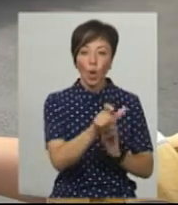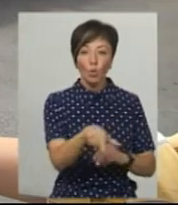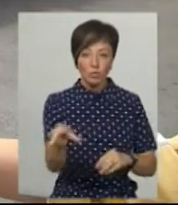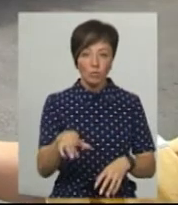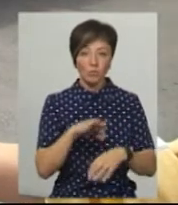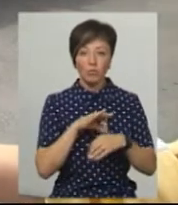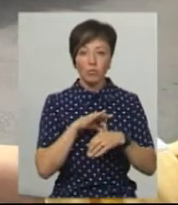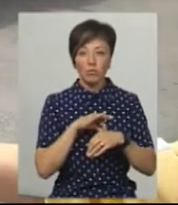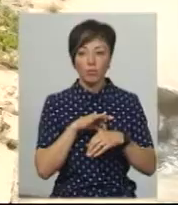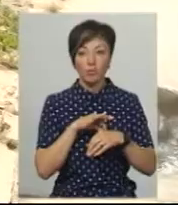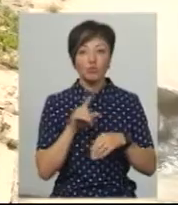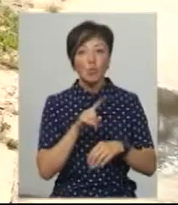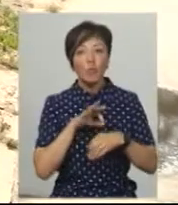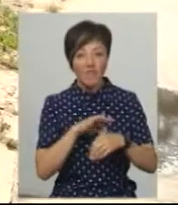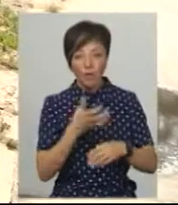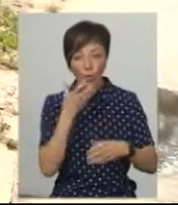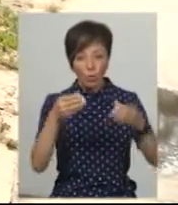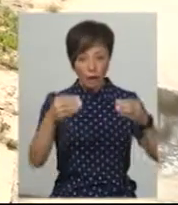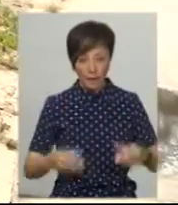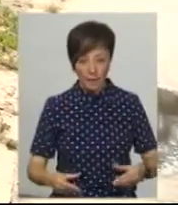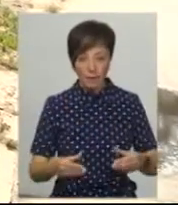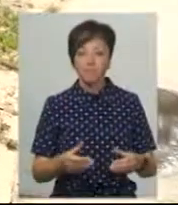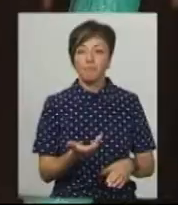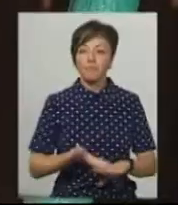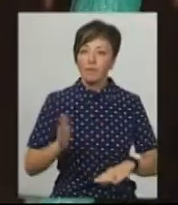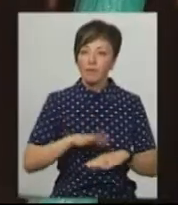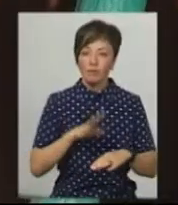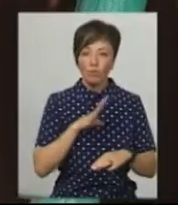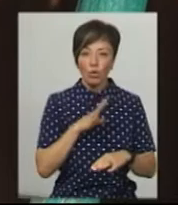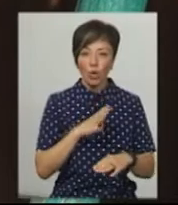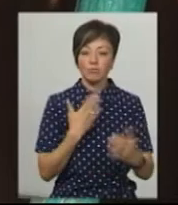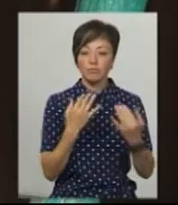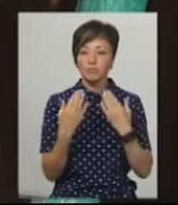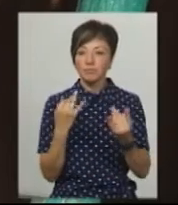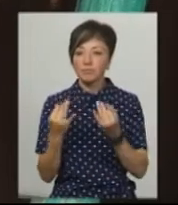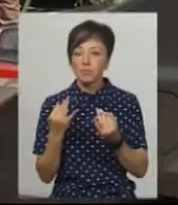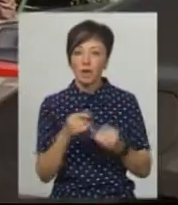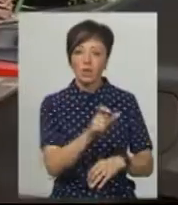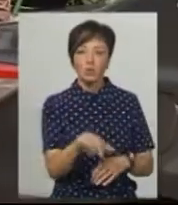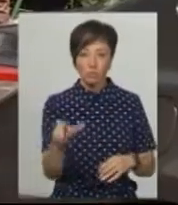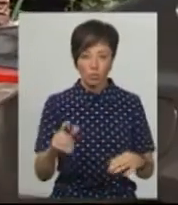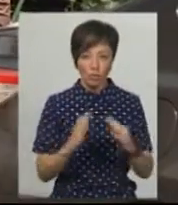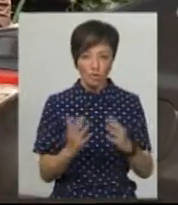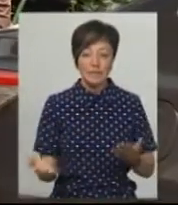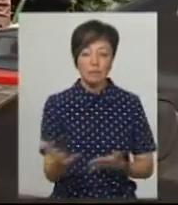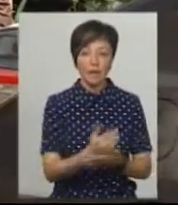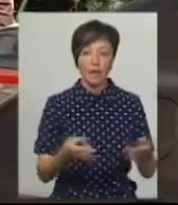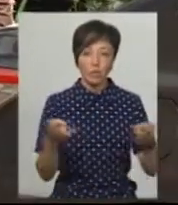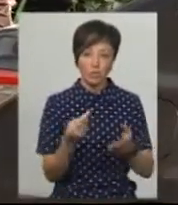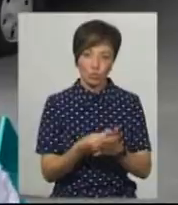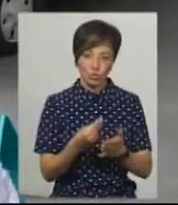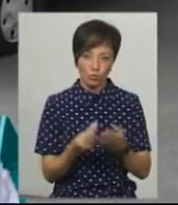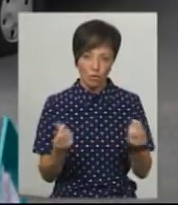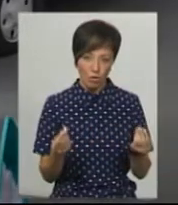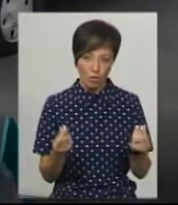провести роботу утеплення. Жінка згадує, що найважче було проводити роботу із співмешканцями будинку, аби зібрати необхідну суму